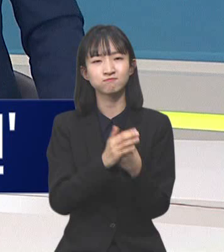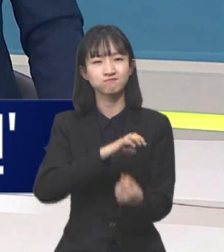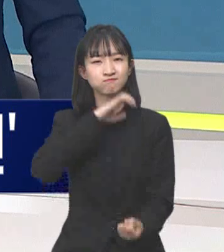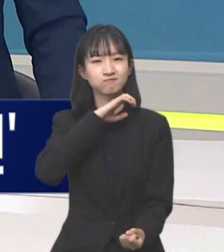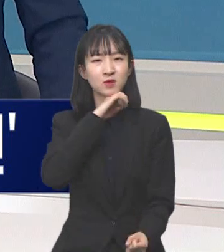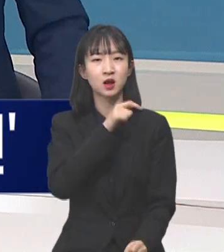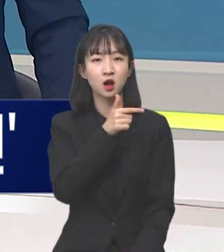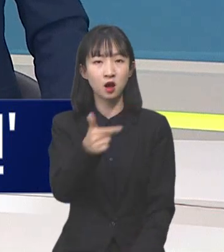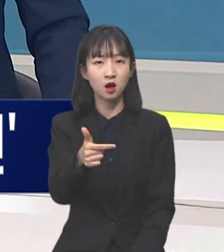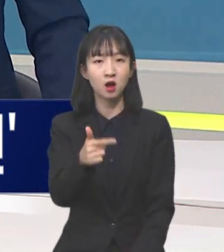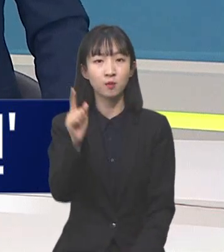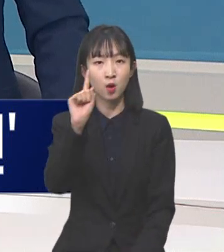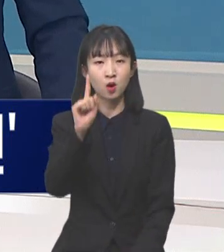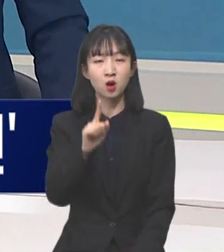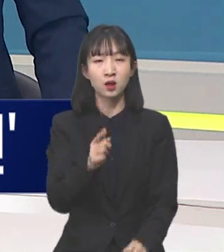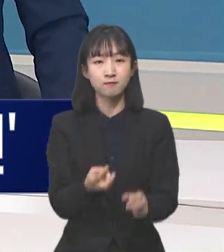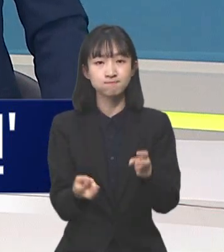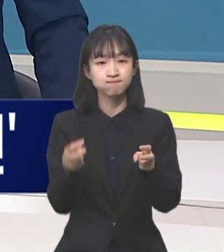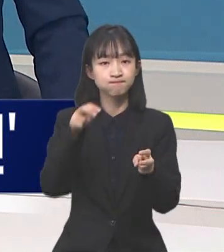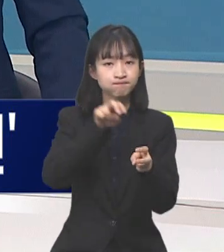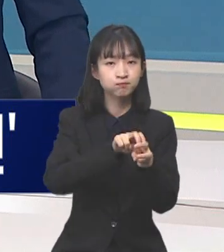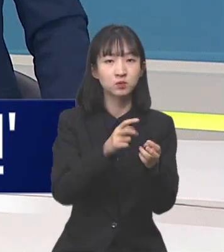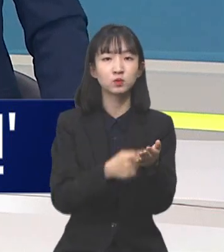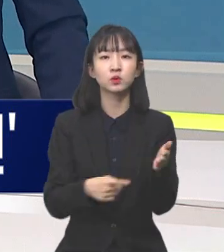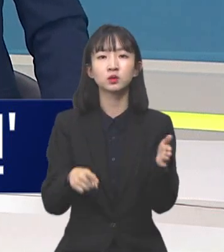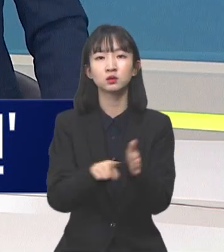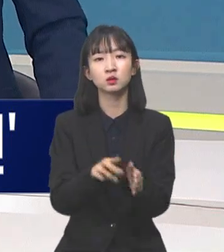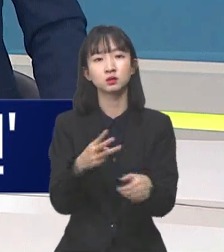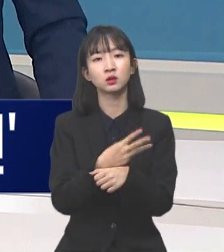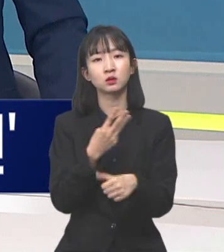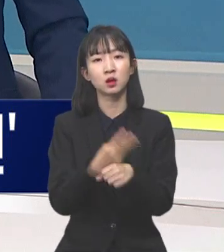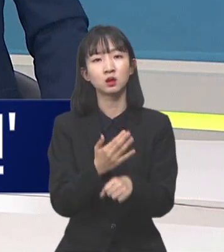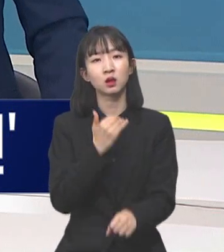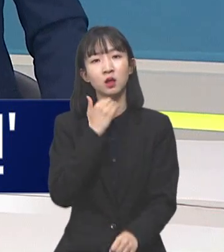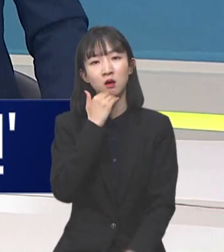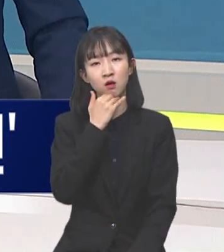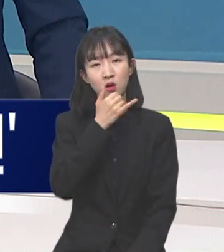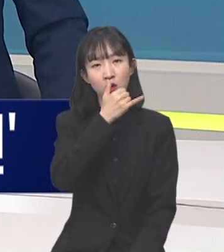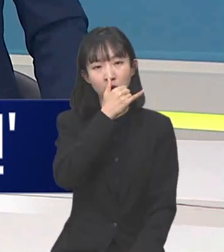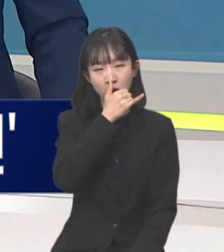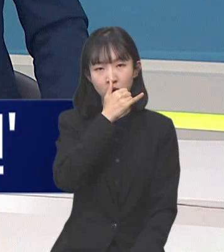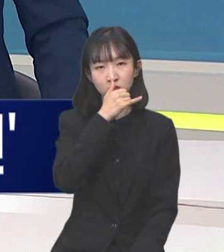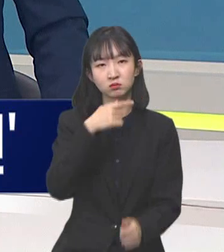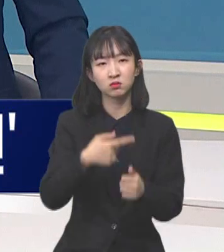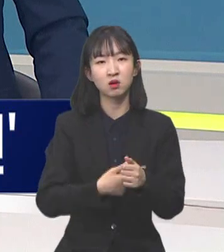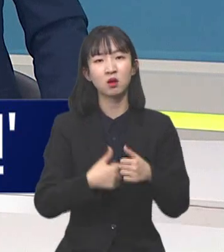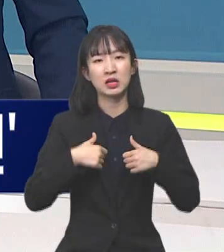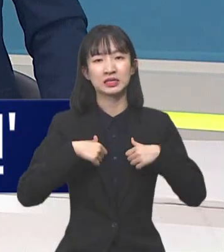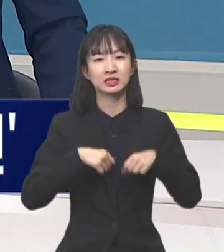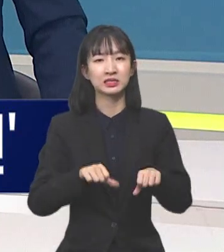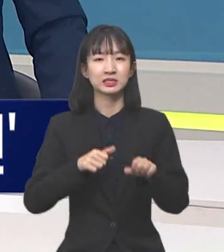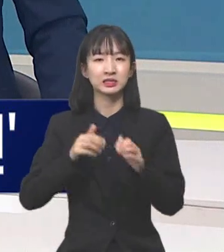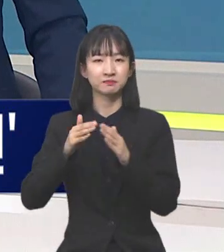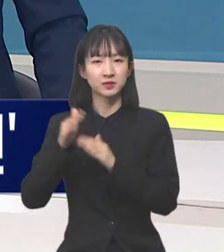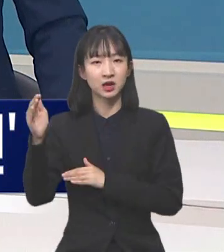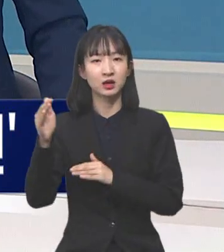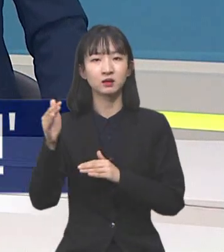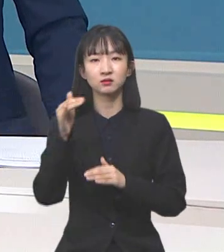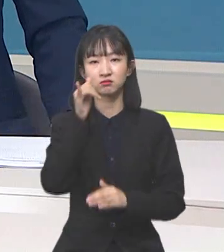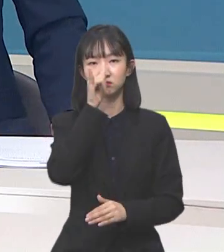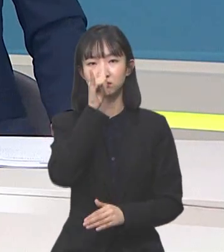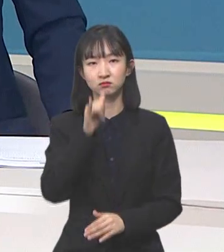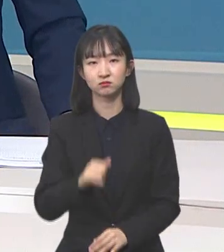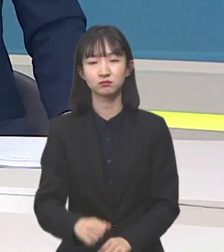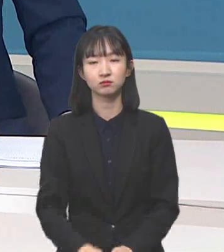있습니다 열차를 타려면 3시간을 기다려야 하는 경우도 있는데요 아예 탑승 자체를 포기하는 시민도 나오고 있습니다 김재용 기자가